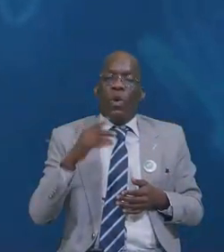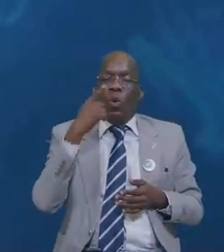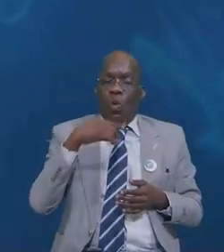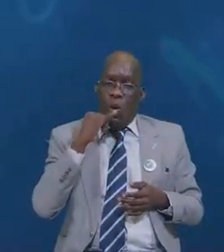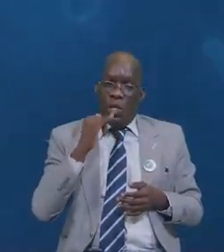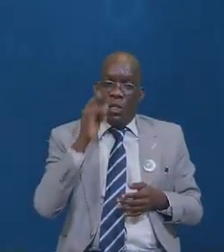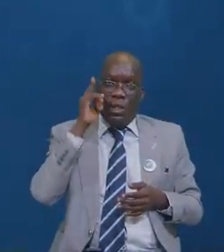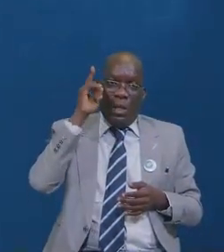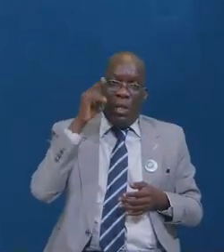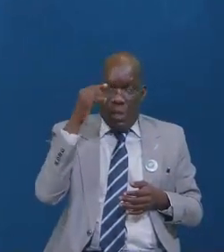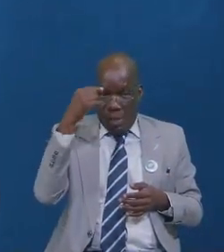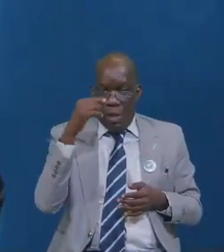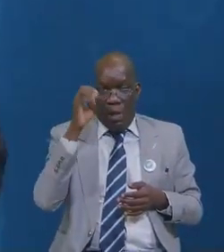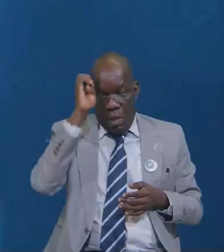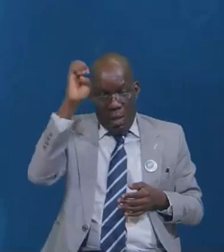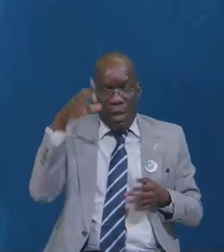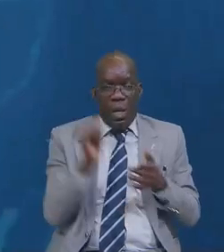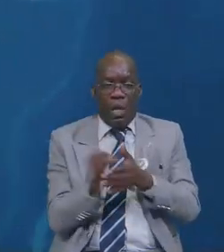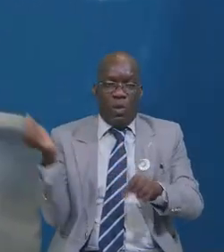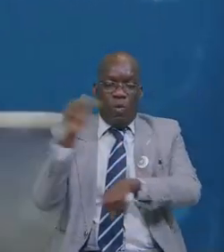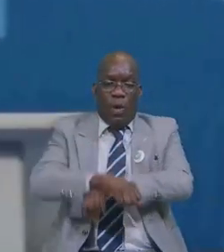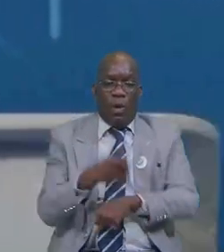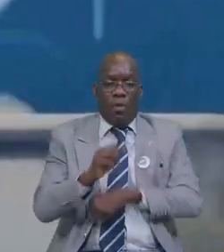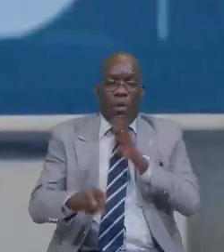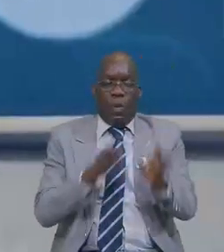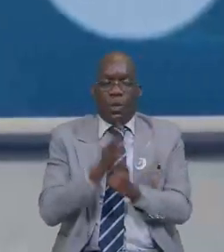qui est celui qui a triomphé du monde?